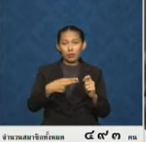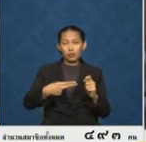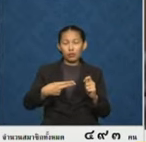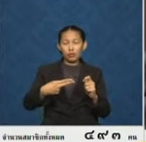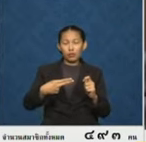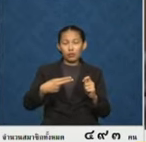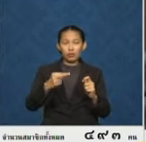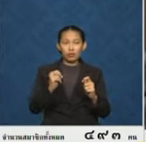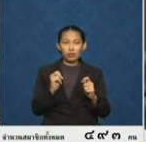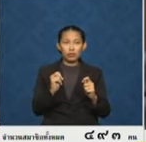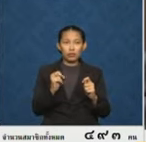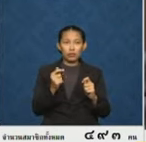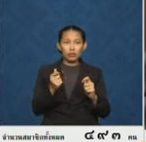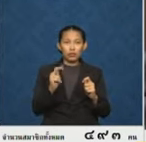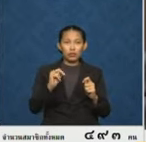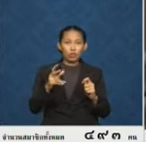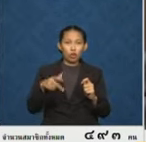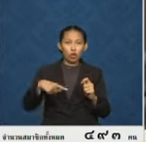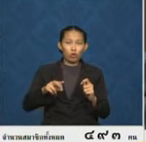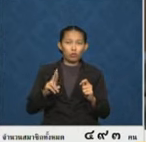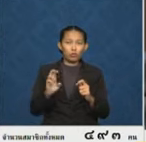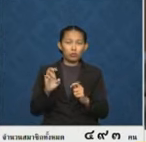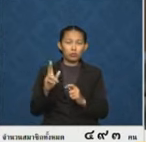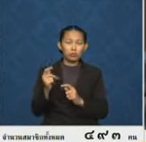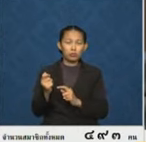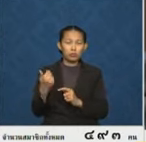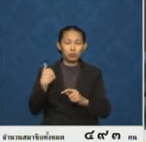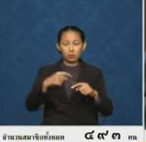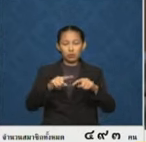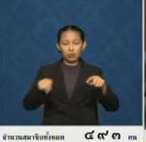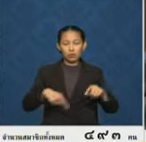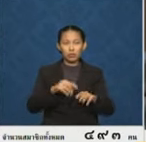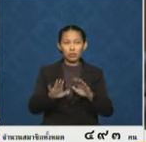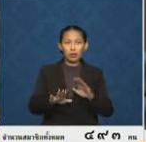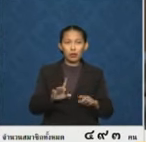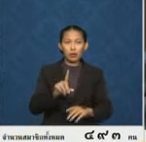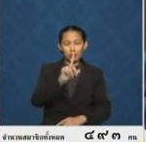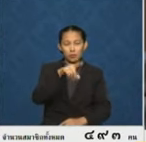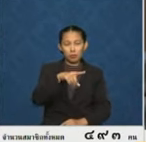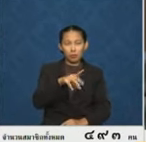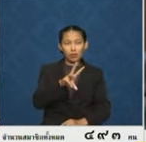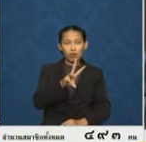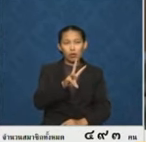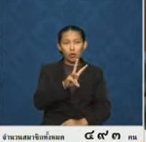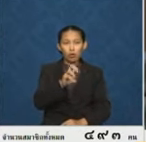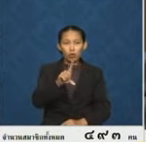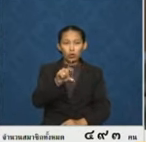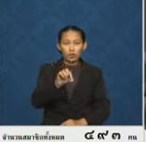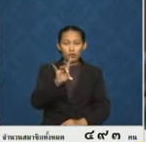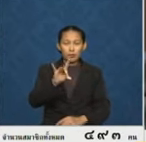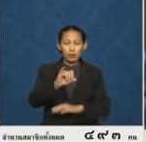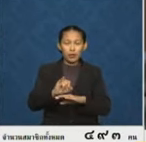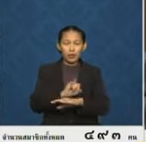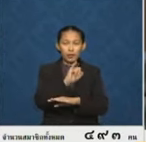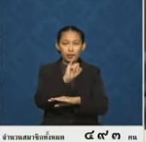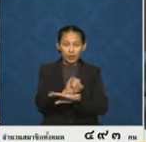ชบุรีนั้นมีเนื้อที่ที่ประเภทนี้อยู่ประมาณ1,600 28